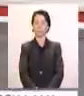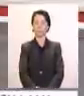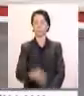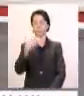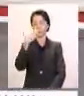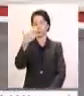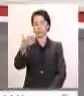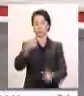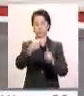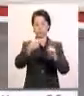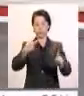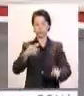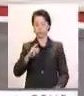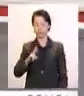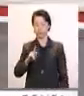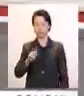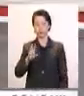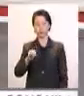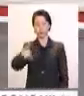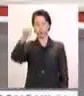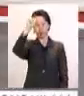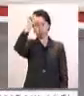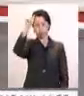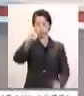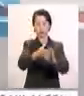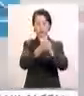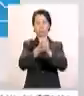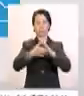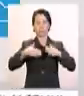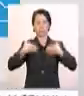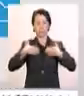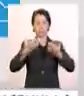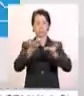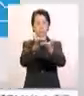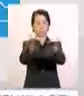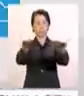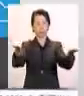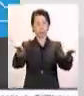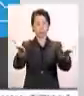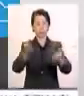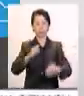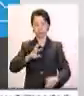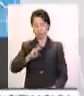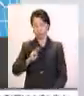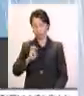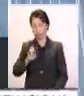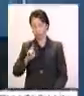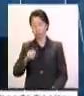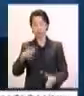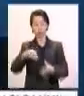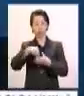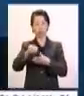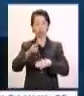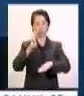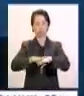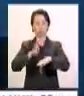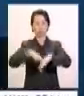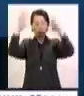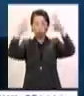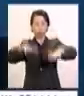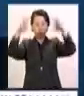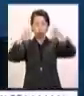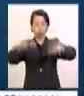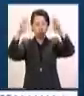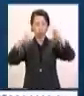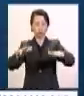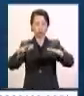Terima kasih Fatil dan Farhatul. Assalamualaikum dan salam sejahtera penonton sekalian. Jabatan Meteorologi Malaysia telah mengeluarkan amaran hujan lebat